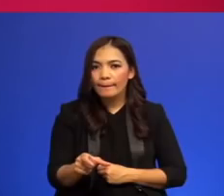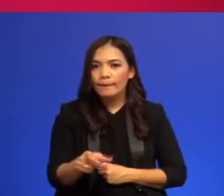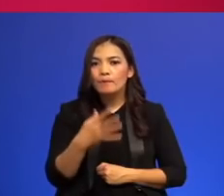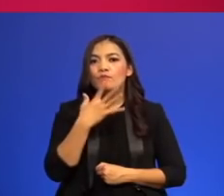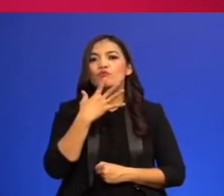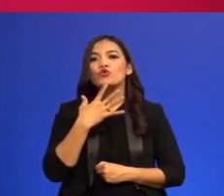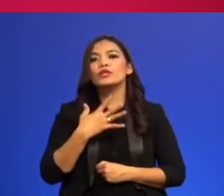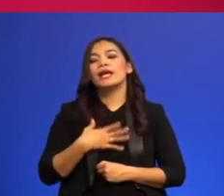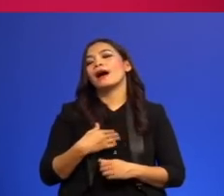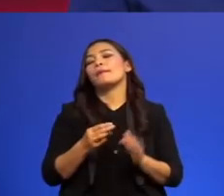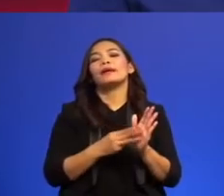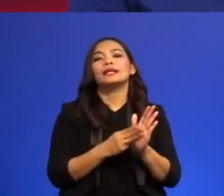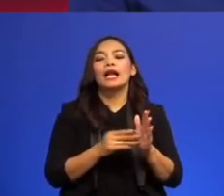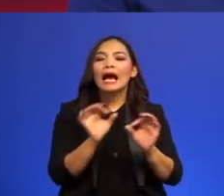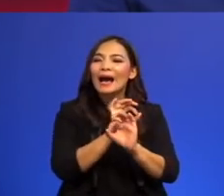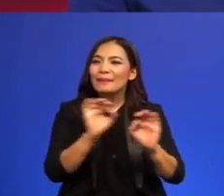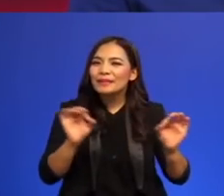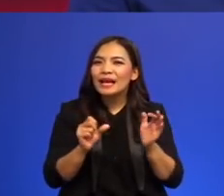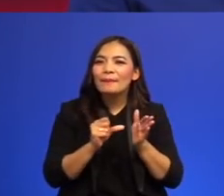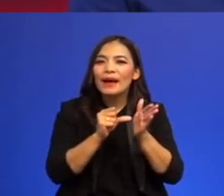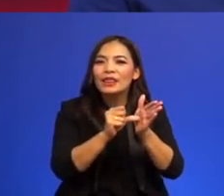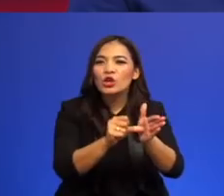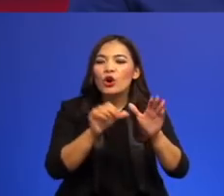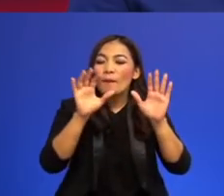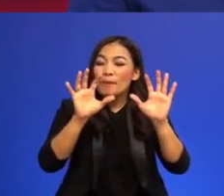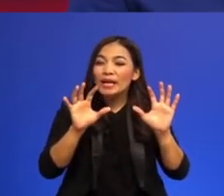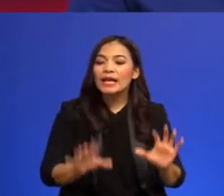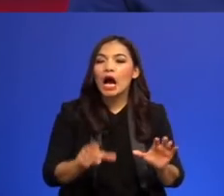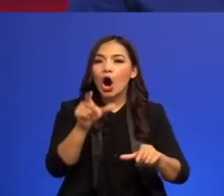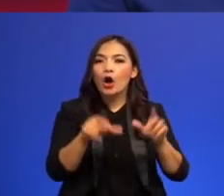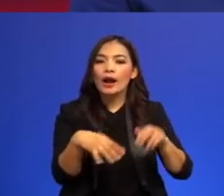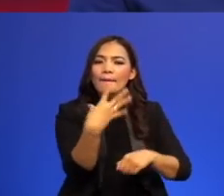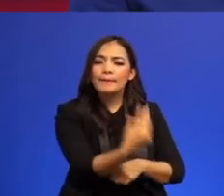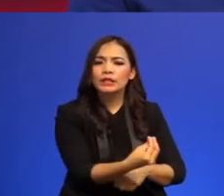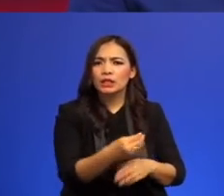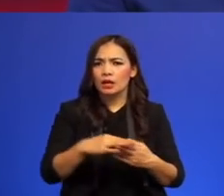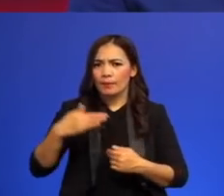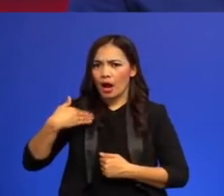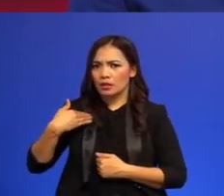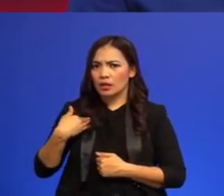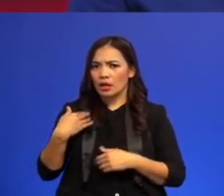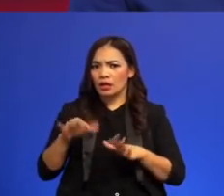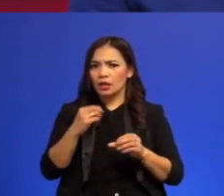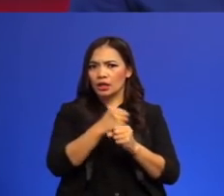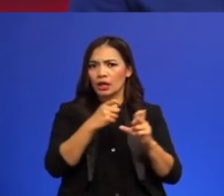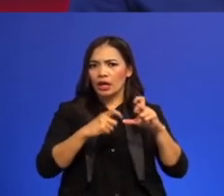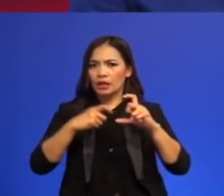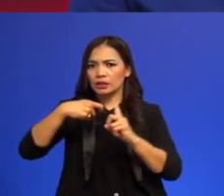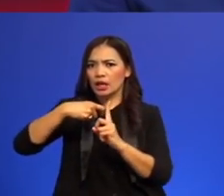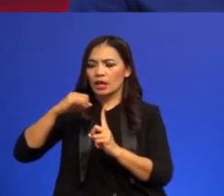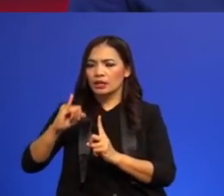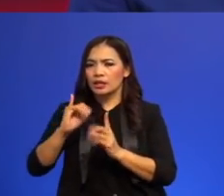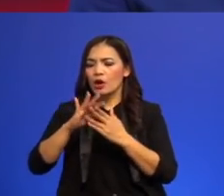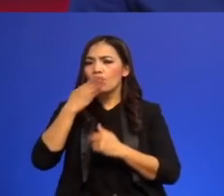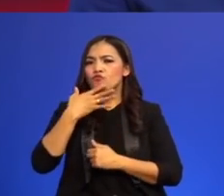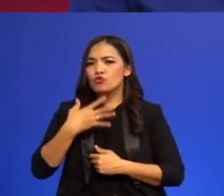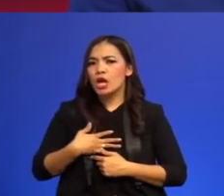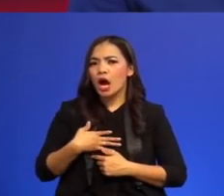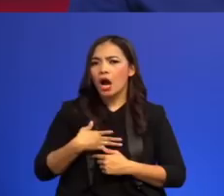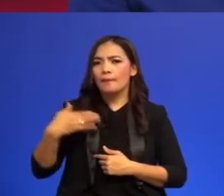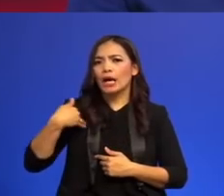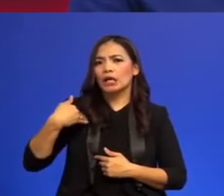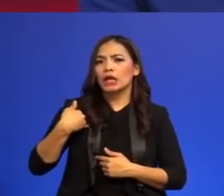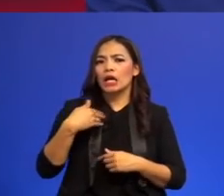punya masalah dan gak bisa dibantu. Banyak orang miskin, boro-boro pengacara. Rehoboth mesti punya yang bantu orang miskin, gak